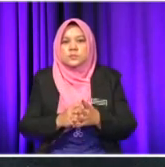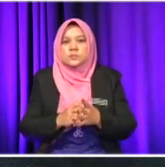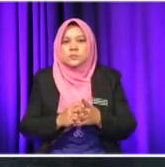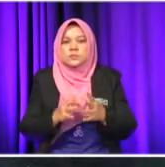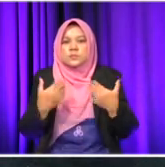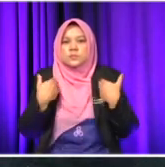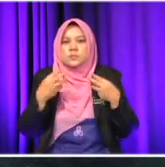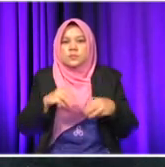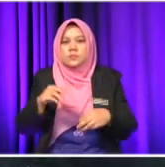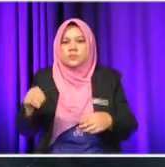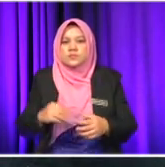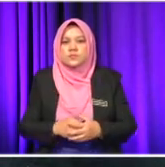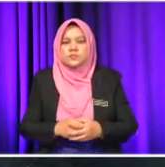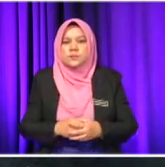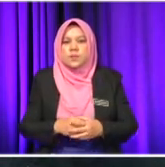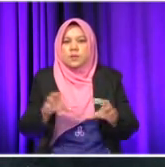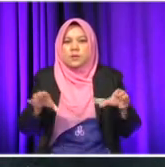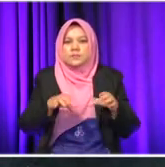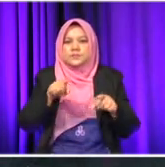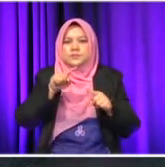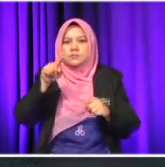buat macam petunda